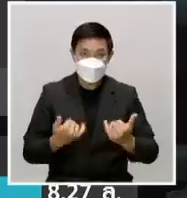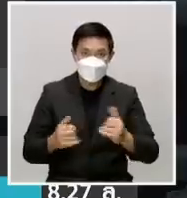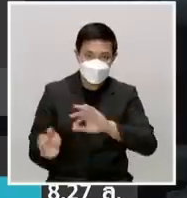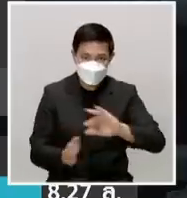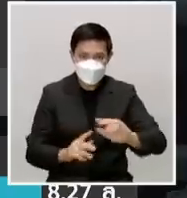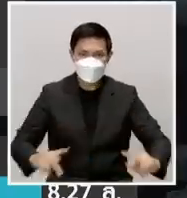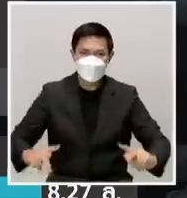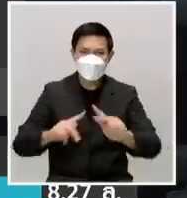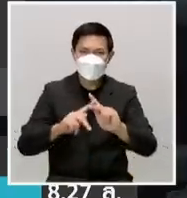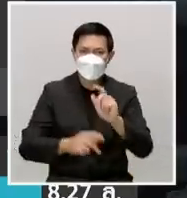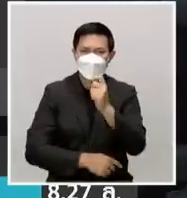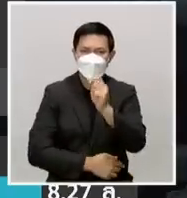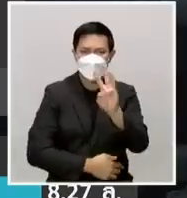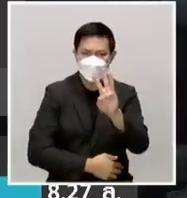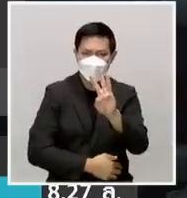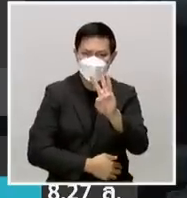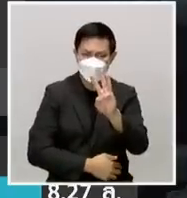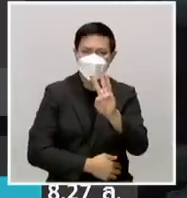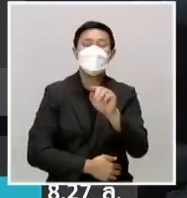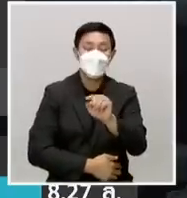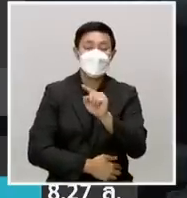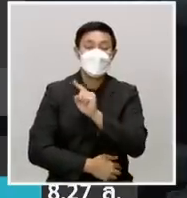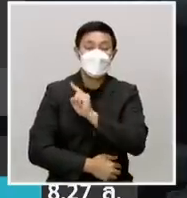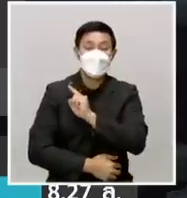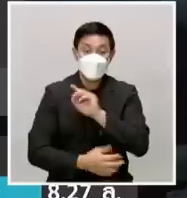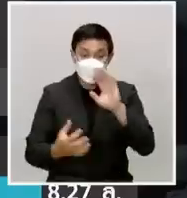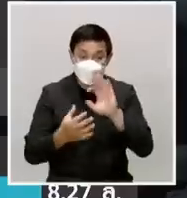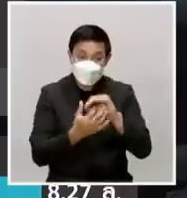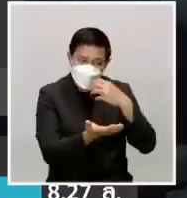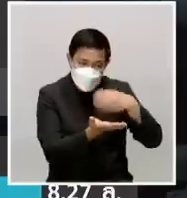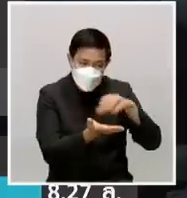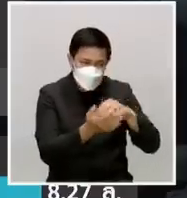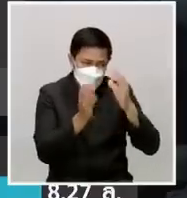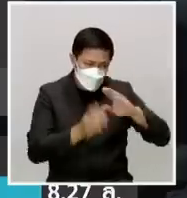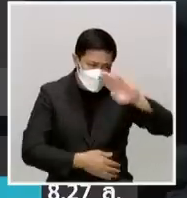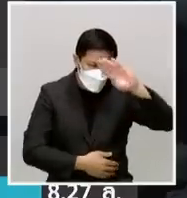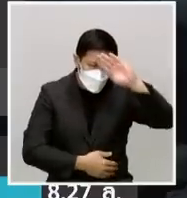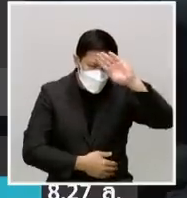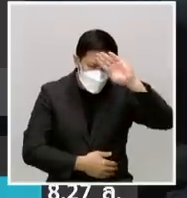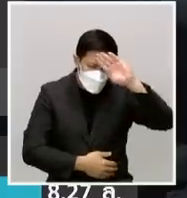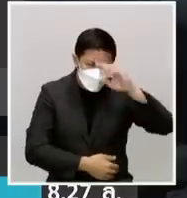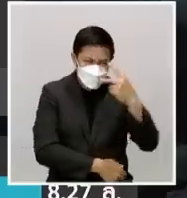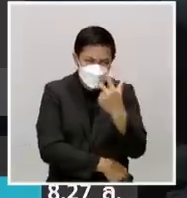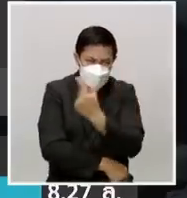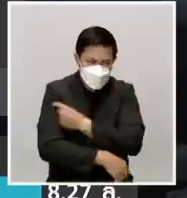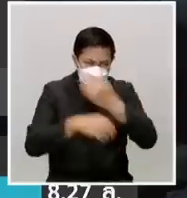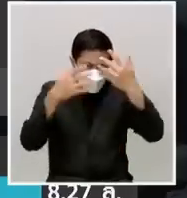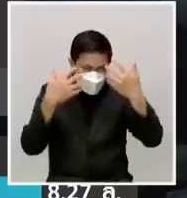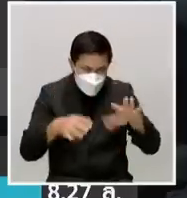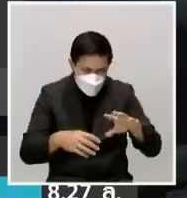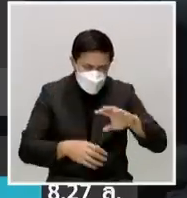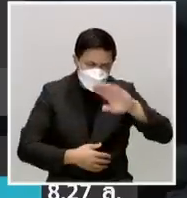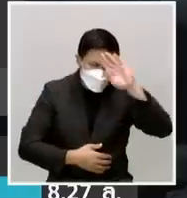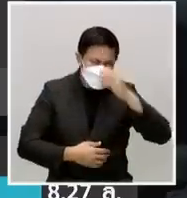การอุดมศึกษาวิทยาศาสตร์วิจัยและนวัตกรรมหรืออว.รายงานผู้ที่มีอาการข้างเคียงภายหลังได้รับการฉีดวัคซีน